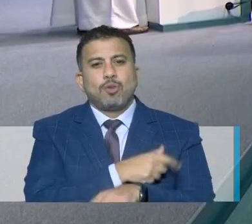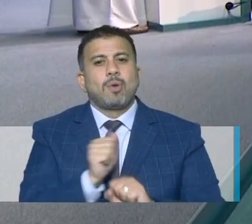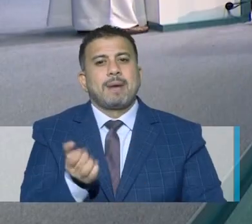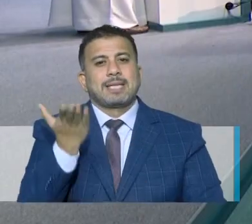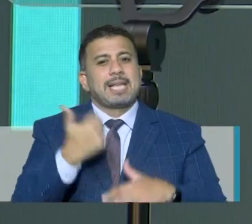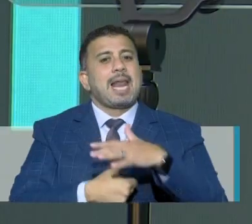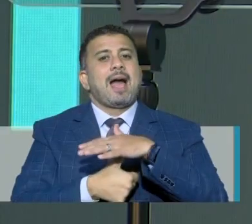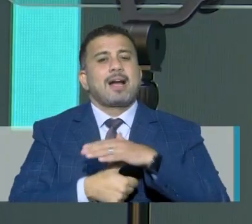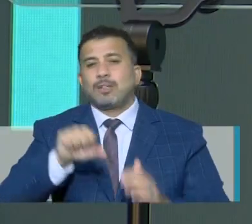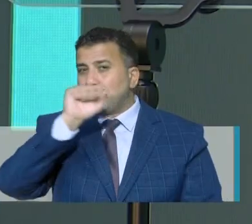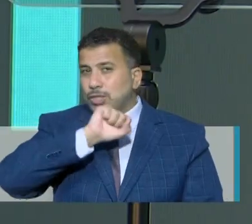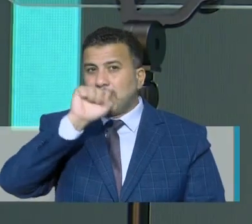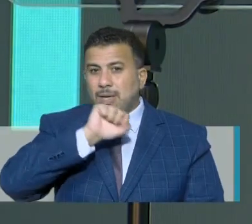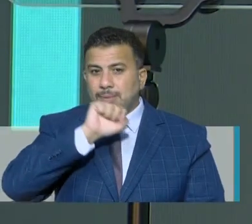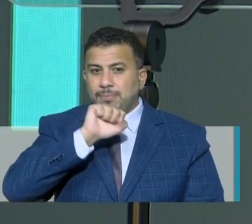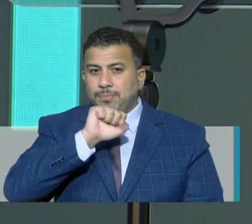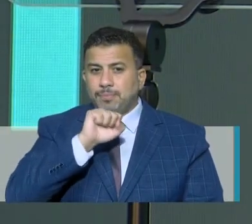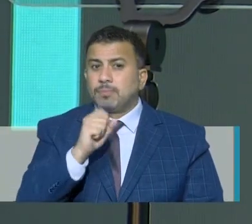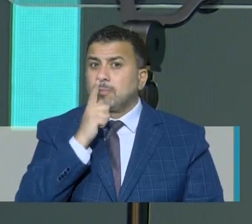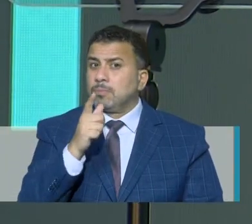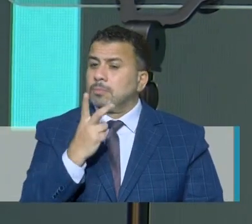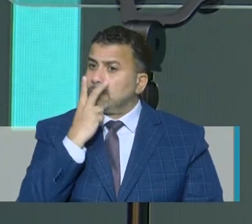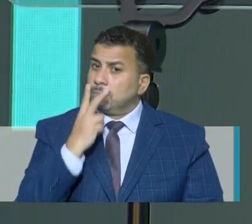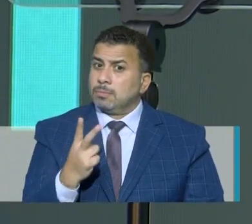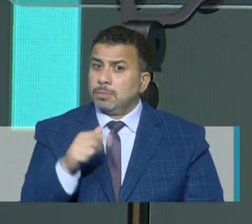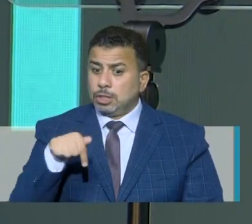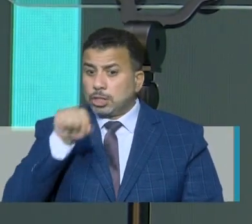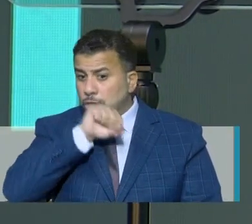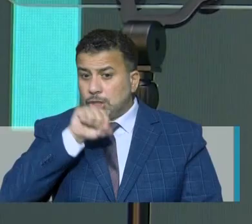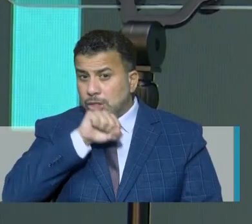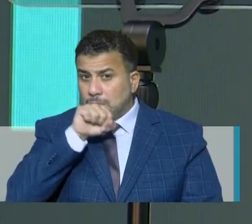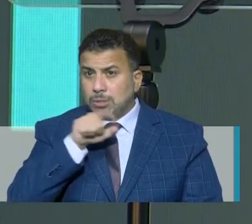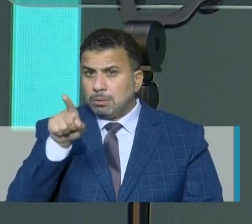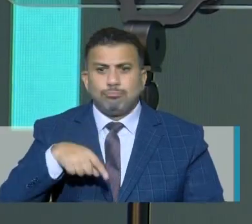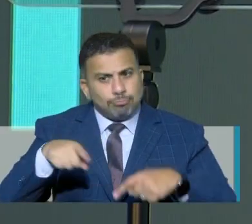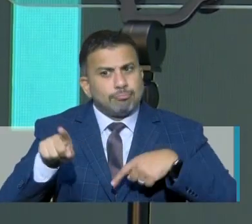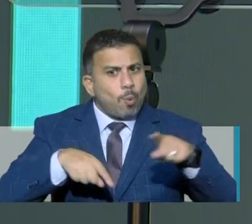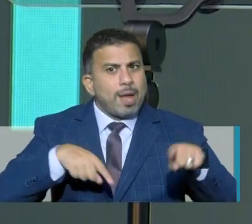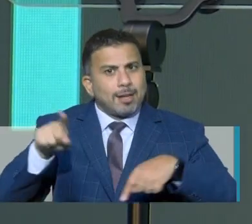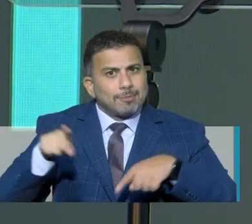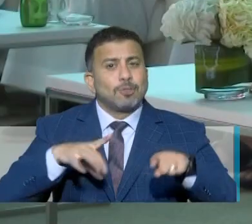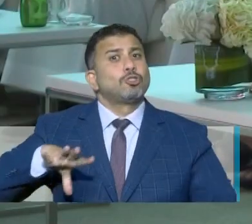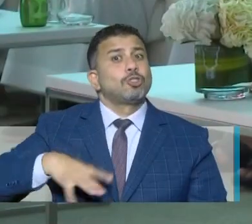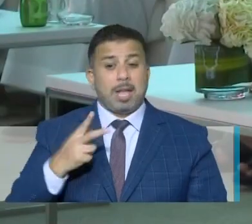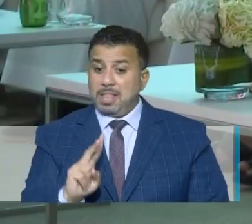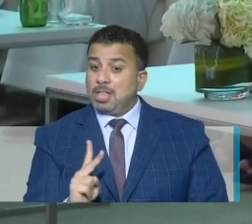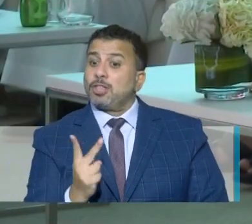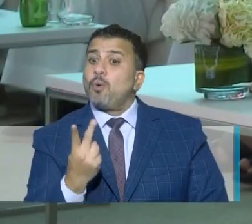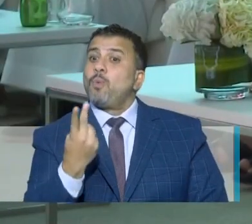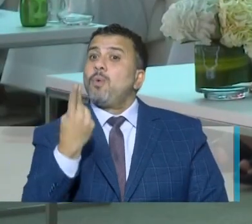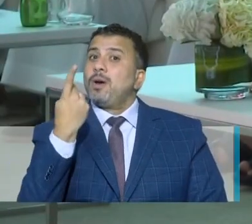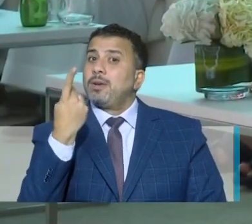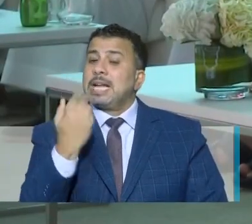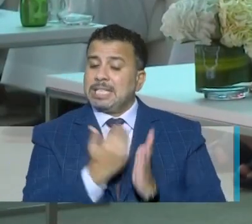عضو المجلس الاعلى حاكم اماره الشارقه والذي شدت الاماره في ظل توجيهات سموه تطورا اقتصاديا